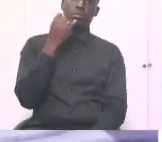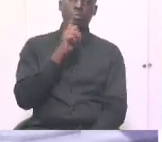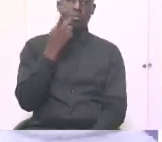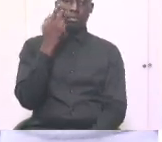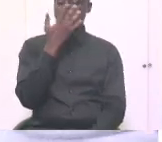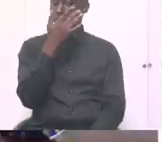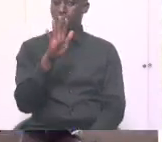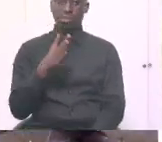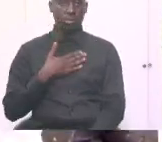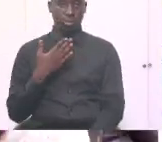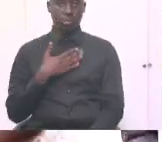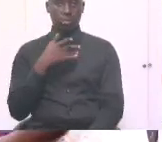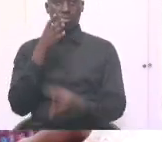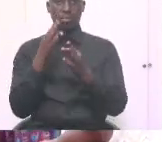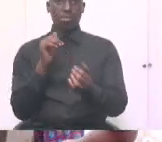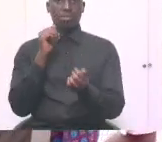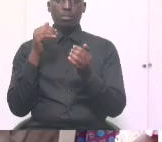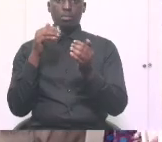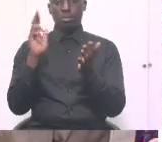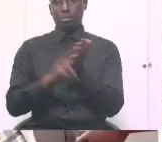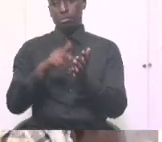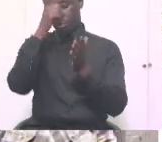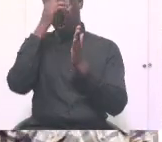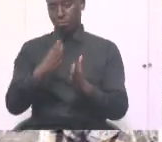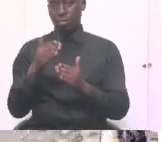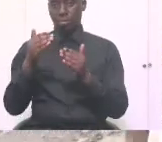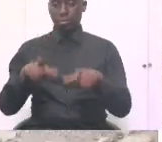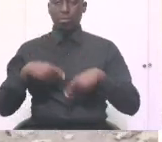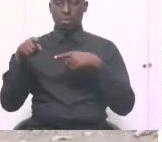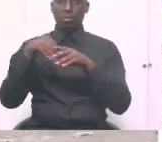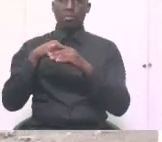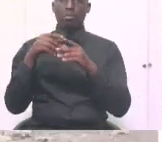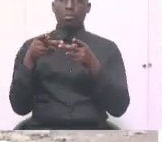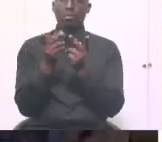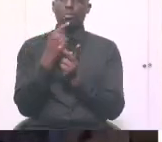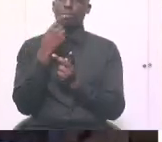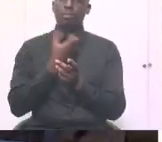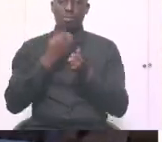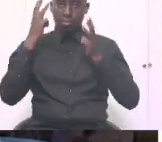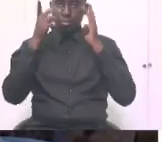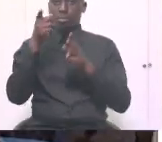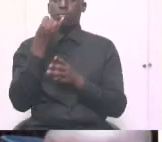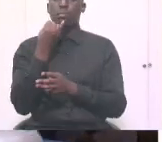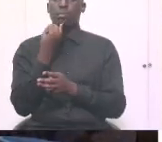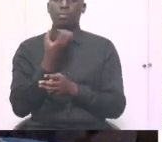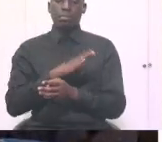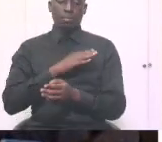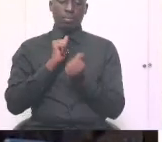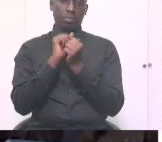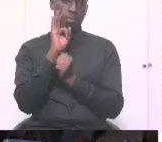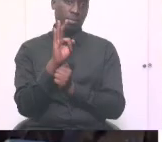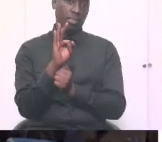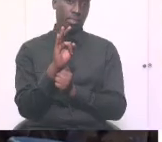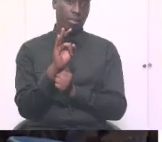bimureba ngo ibyo ngo nibyanjye ibi kandi binashimangirwa n'abaturage batuye muri uyu mudugudu wa Rugiriro bavuga ko bafite impungenge ko igihe uyu mwana w'imyaka